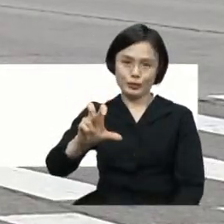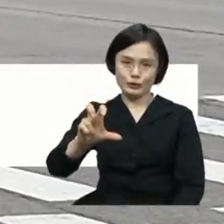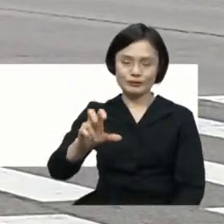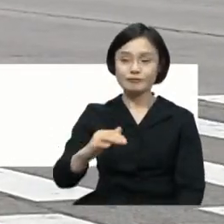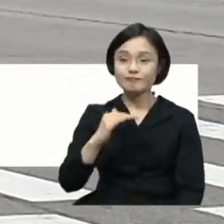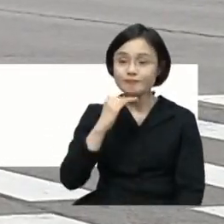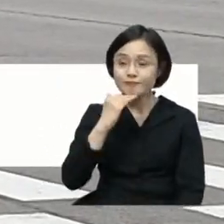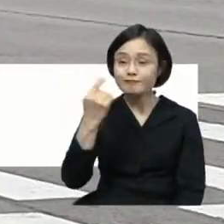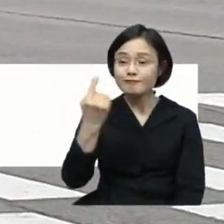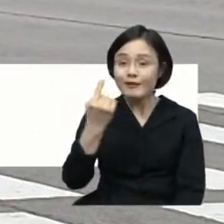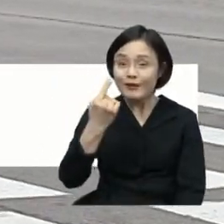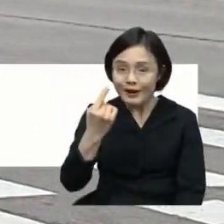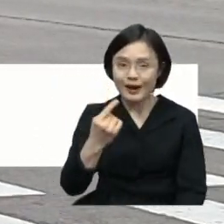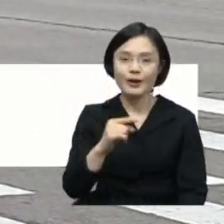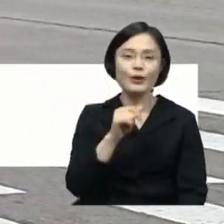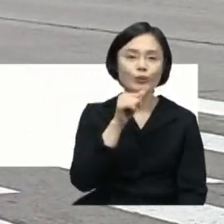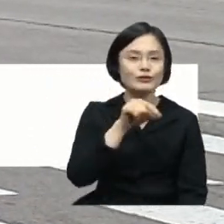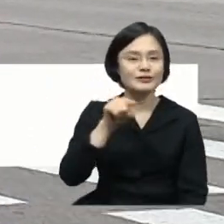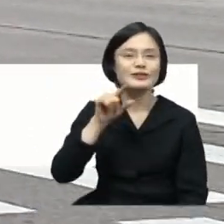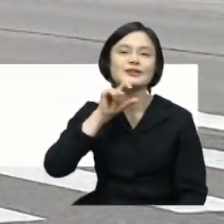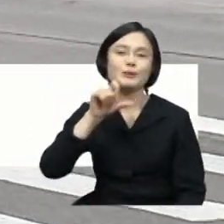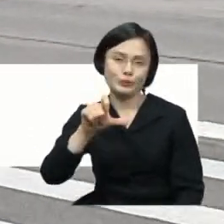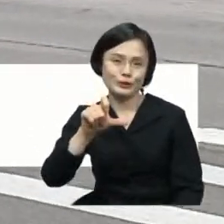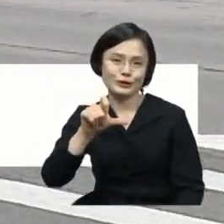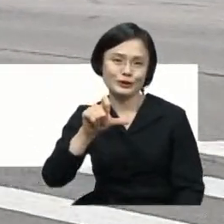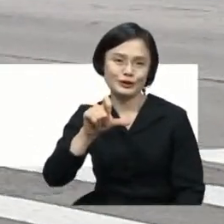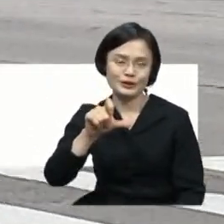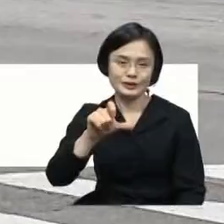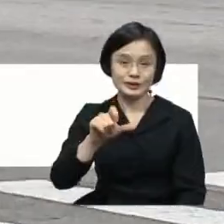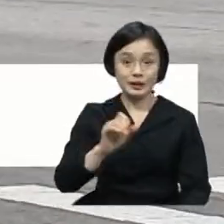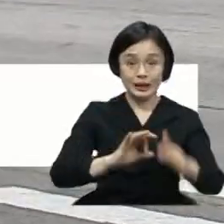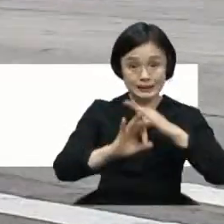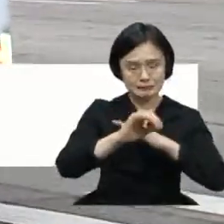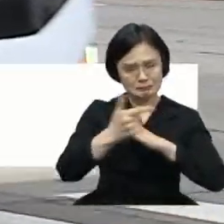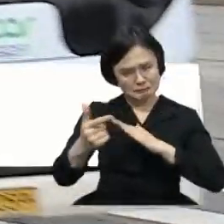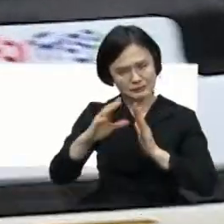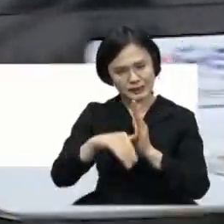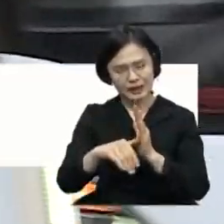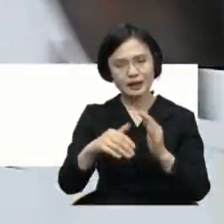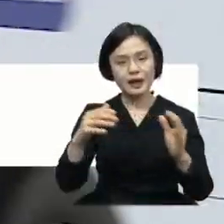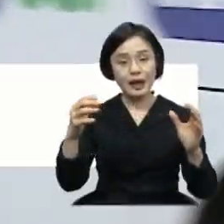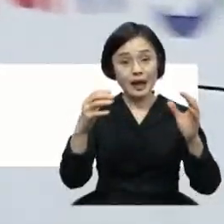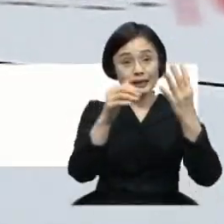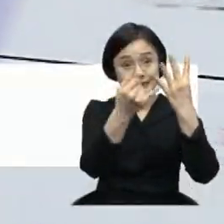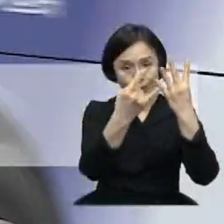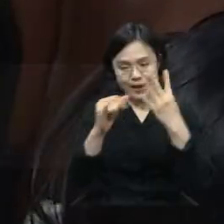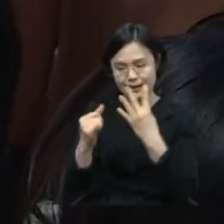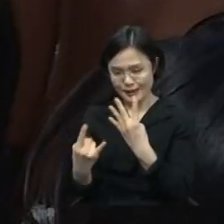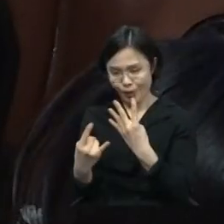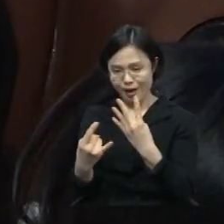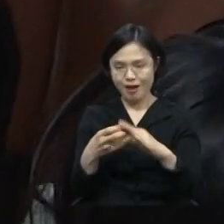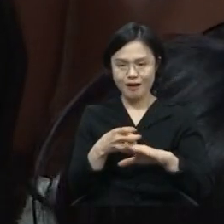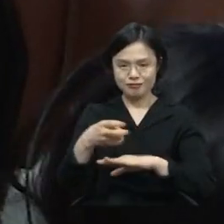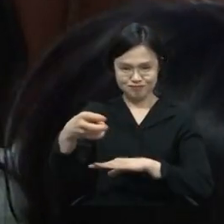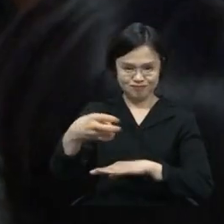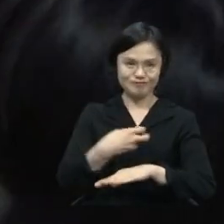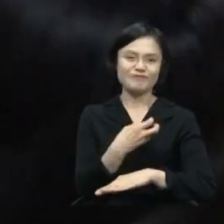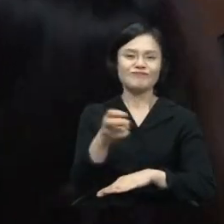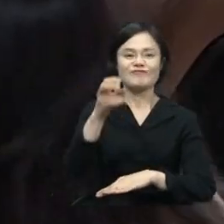15분으로 등하교 시간에 대당 총 4회 집중 운행합니다. 학생들이 교통카드를 단말기에